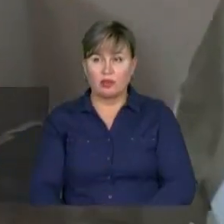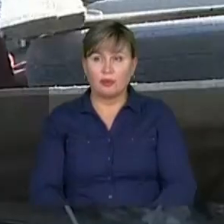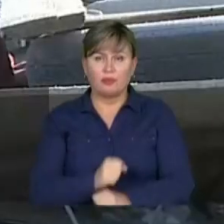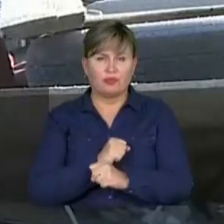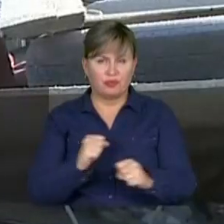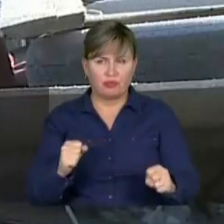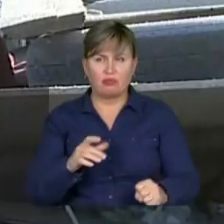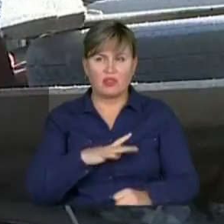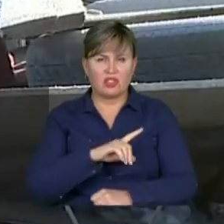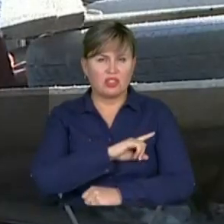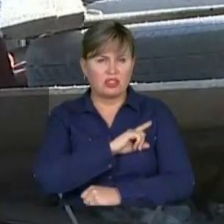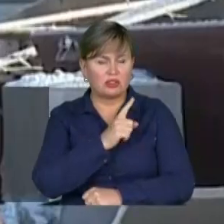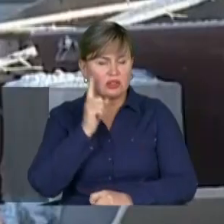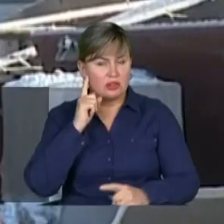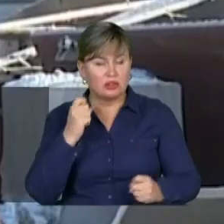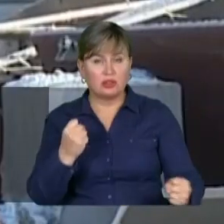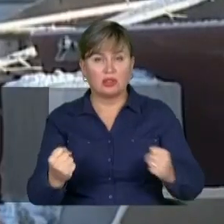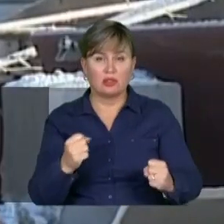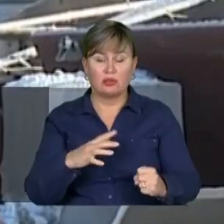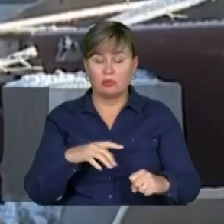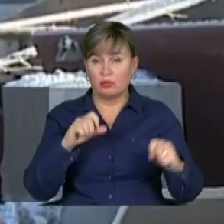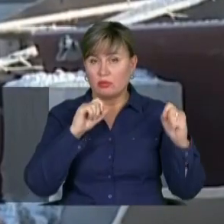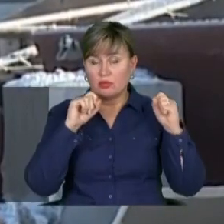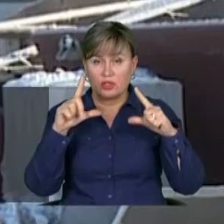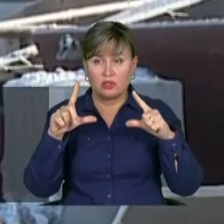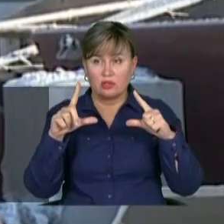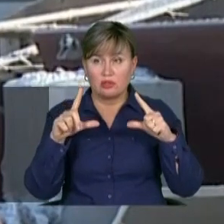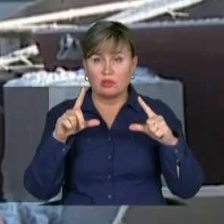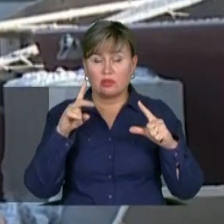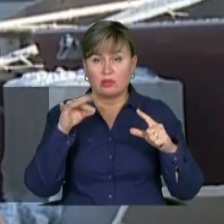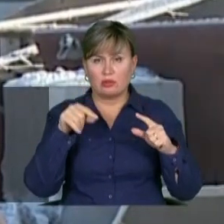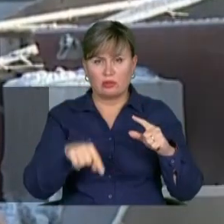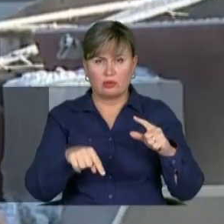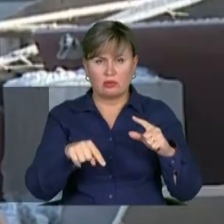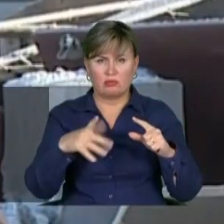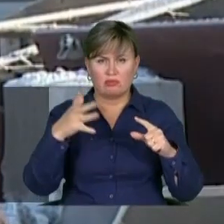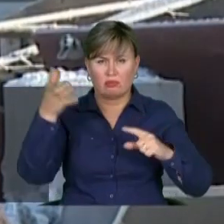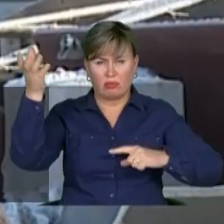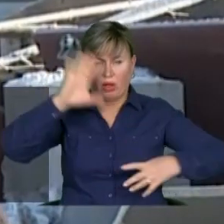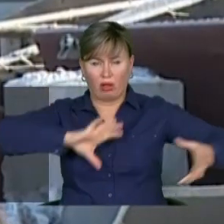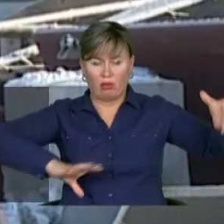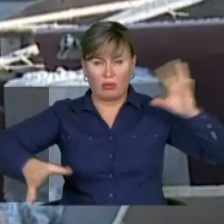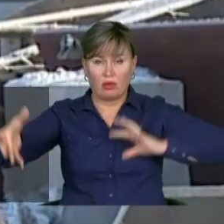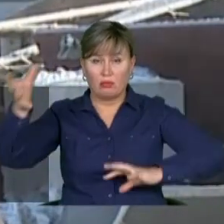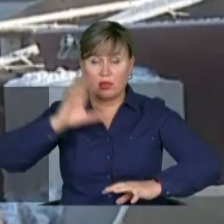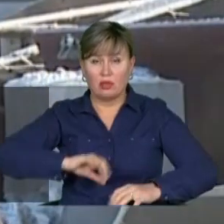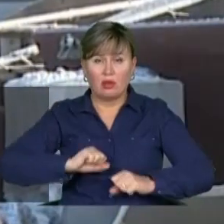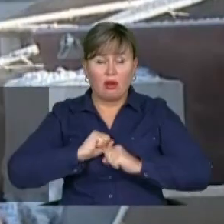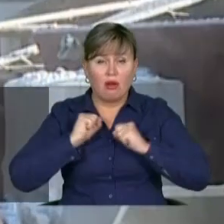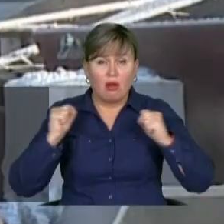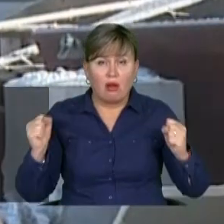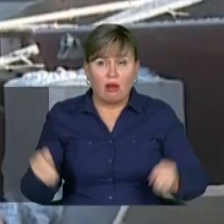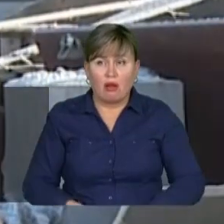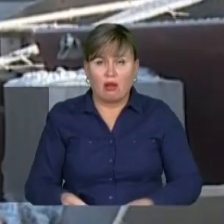да, сильный был, хлопок резкий. Просыпаемся, на нас летят блоки, падают, холод